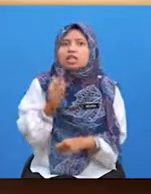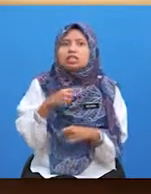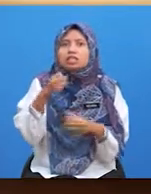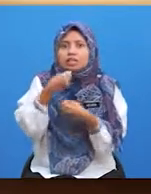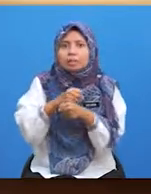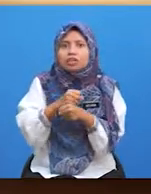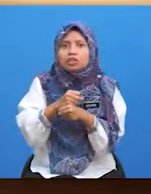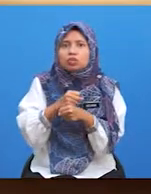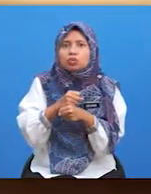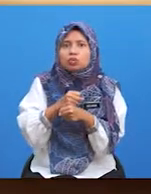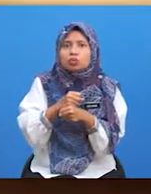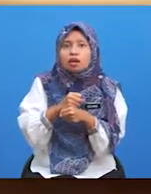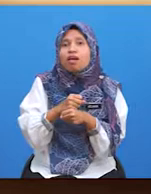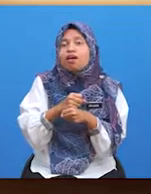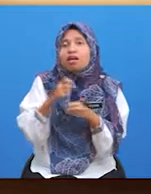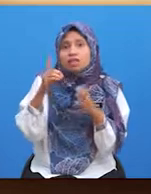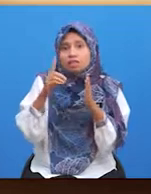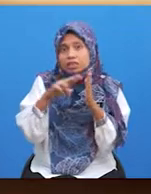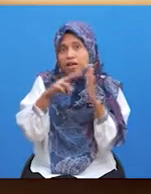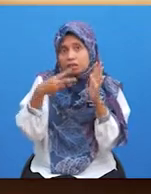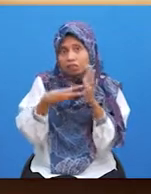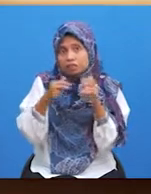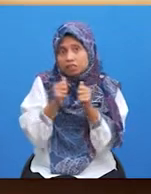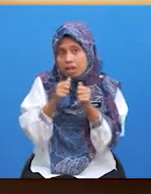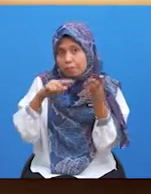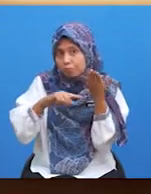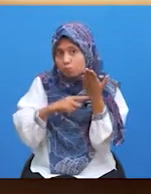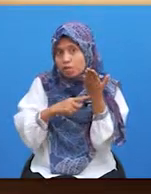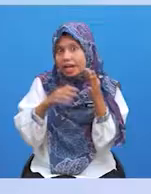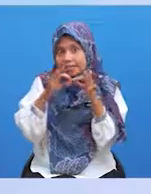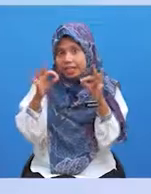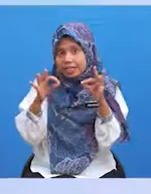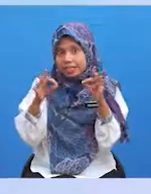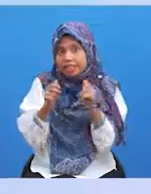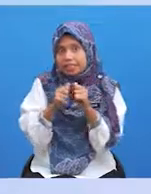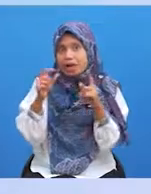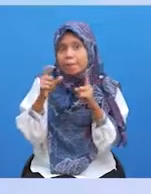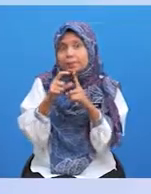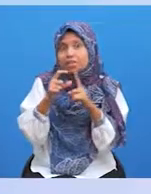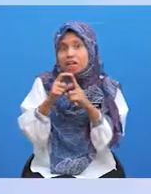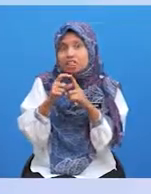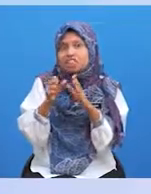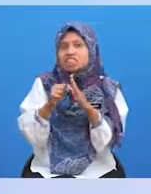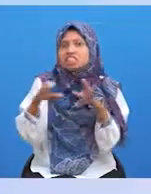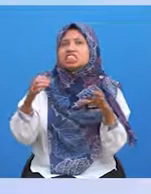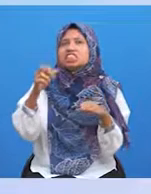bentuk takrif dengan memulakan ayat dengan perkataan secara umumnya,